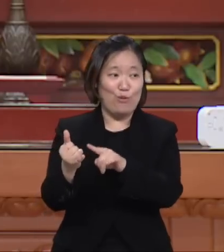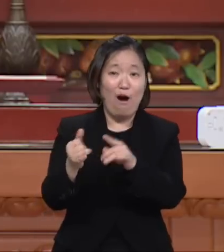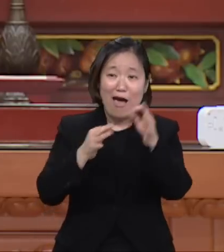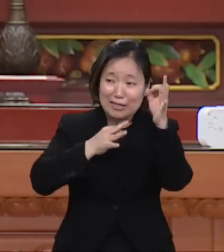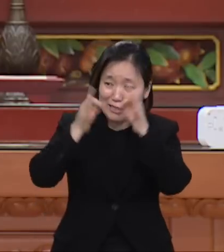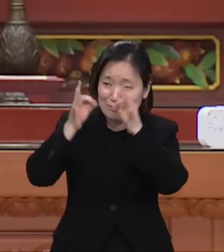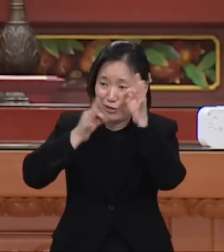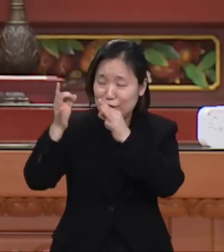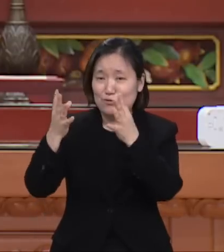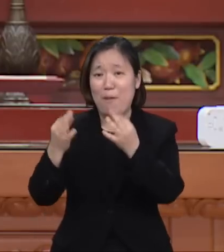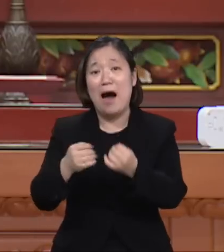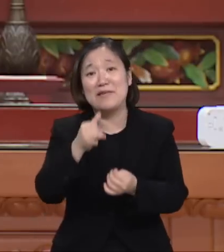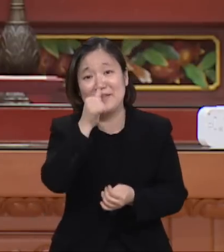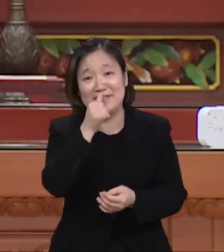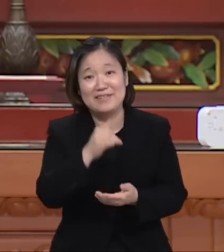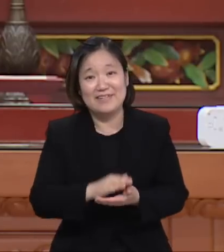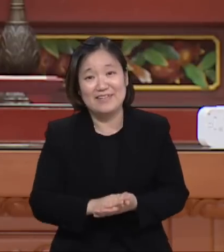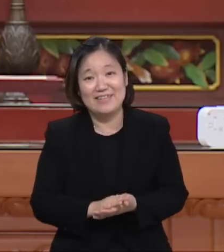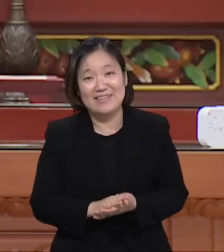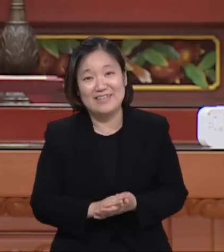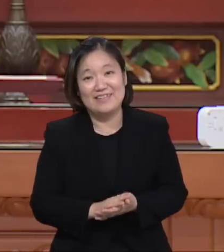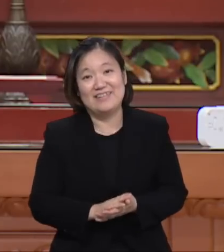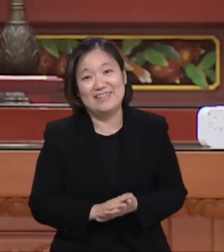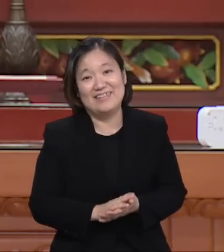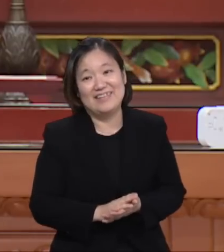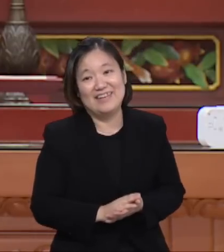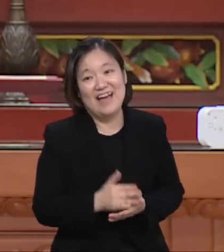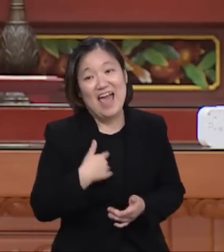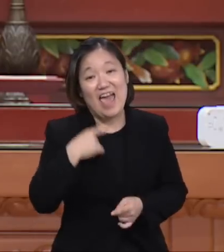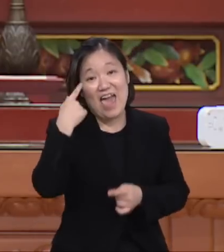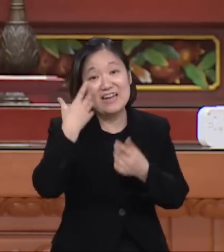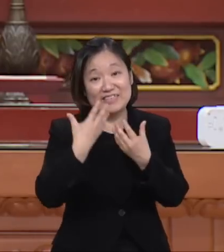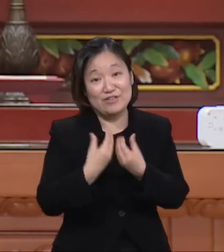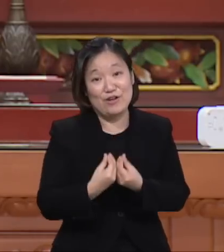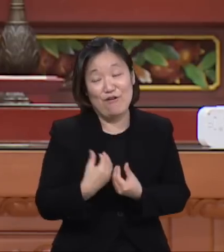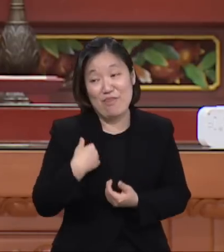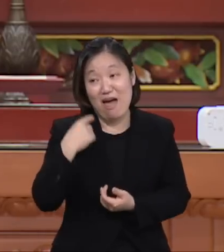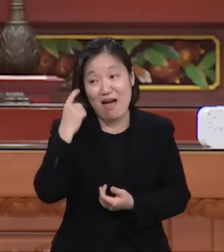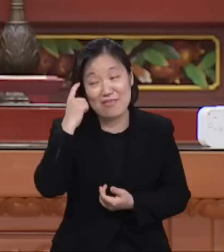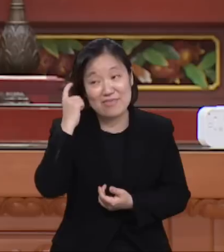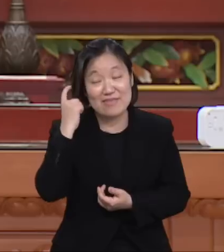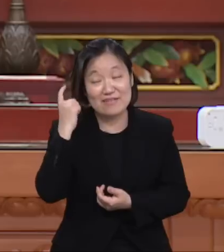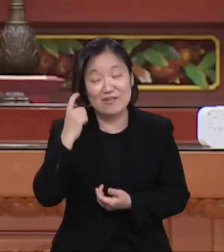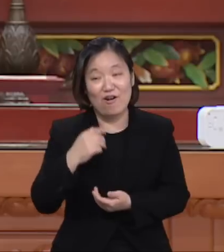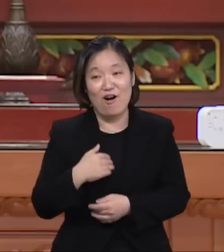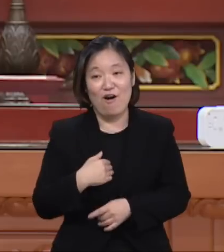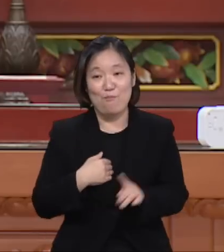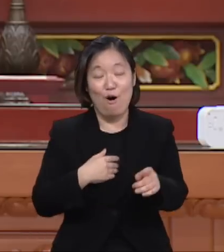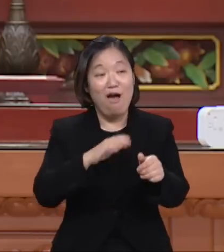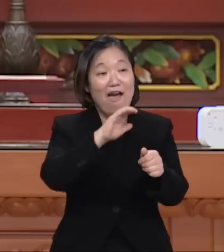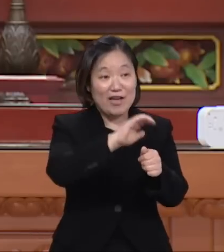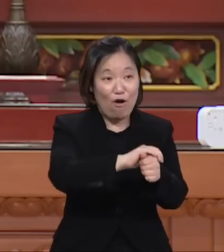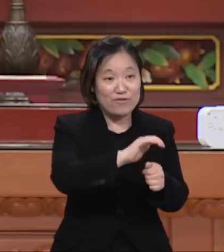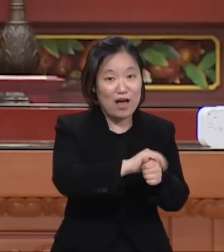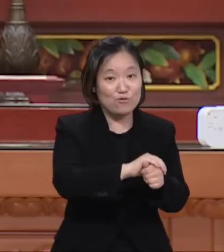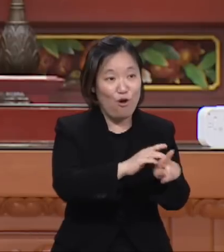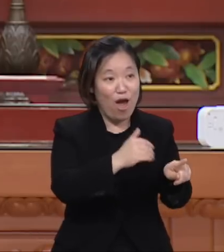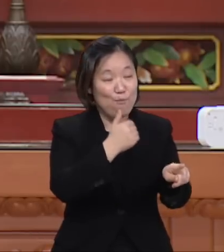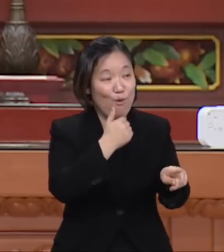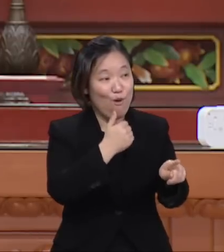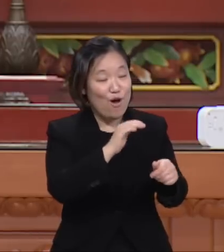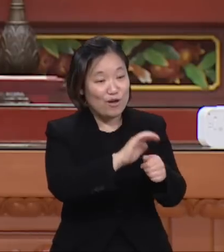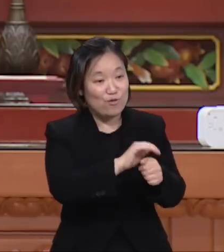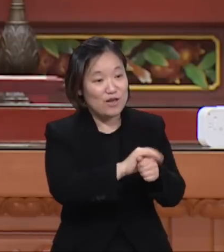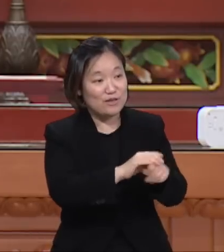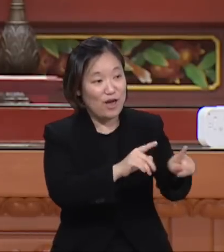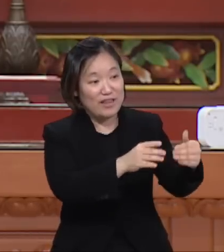실수가 빈번해요 예를 들어서 제가 직접들은 내용만 경상도에 아무개를 데려오라